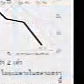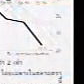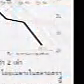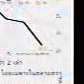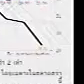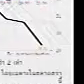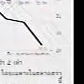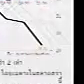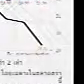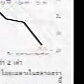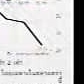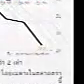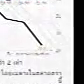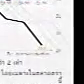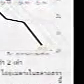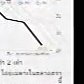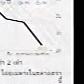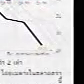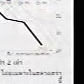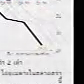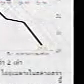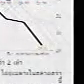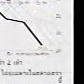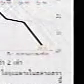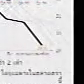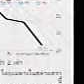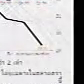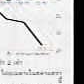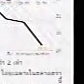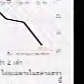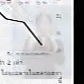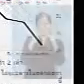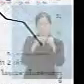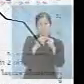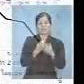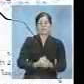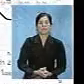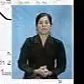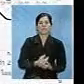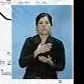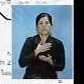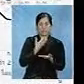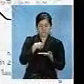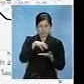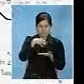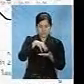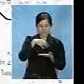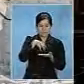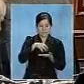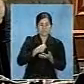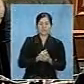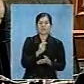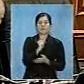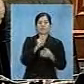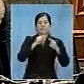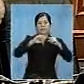ำให้กราฟเส้นนั้นกระตุกลงต่ำไปข้างล่างอีกครั้งหนึ่งจนกลายเป็นประเด็นดังนั้นต้องขออนุญาตเรียนว่าสิ่งนี้รัฐบา